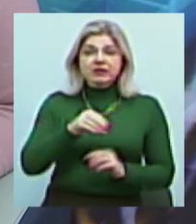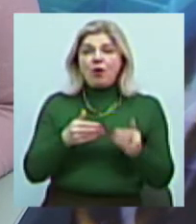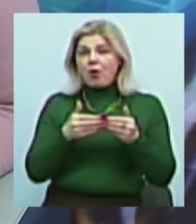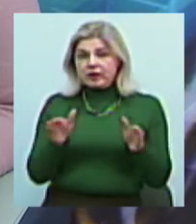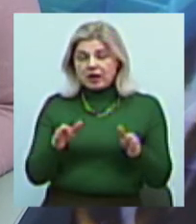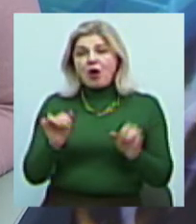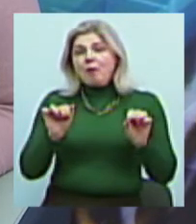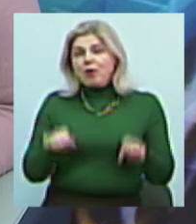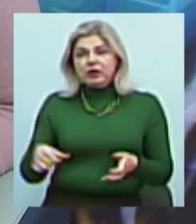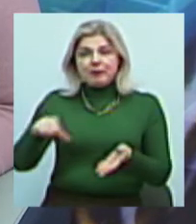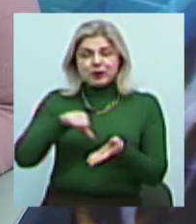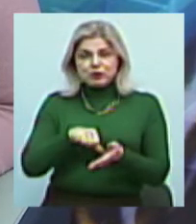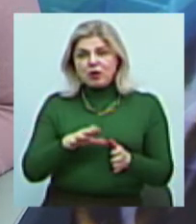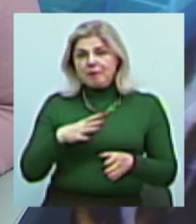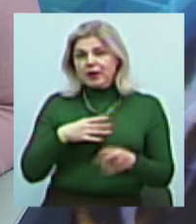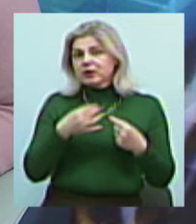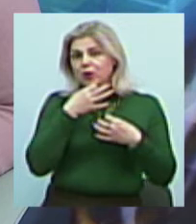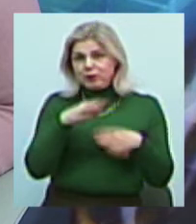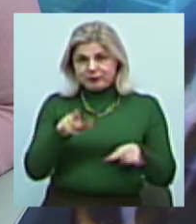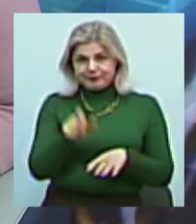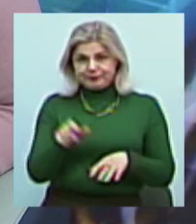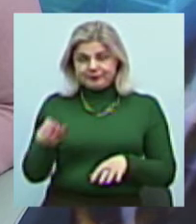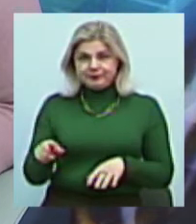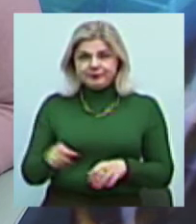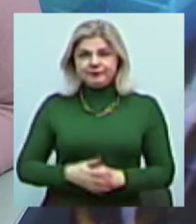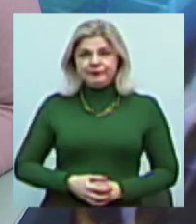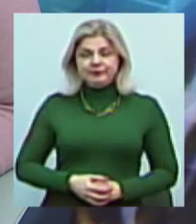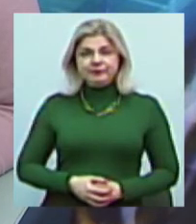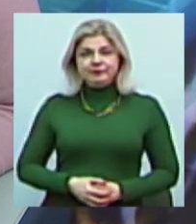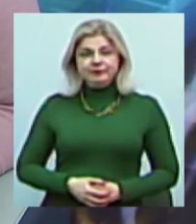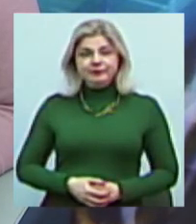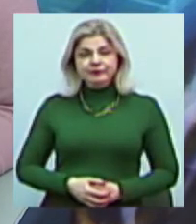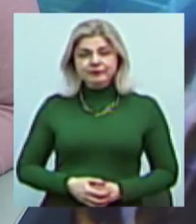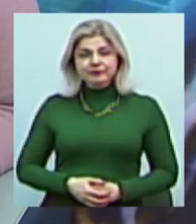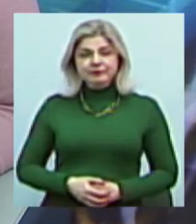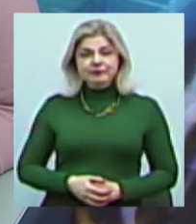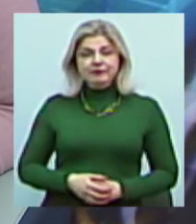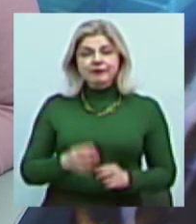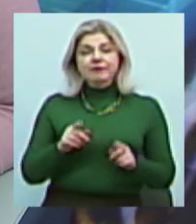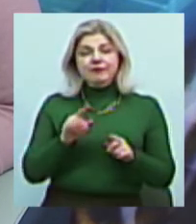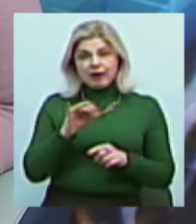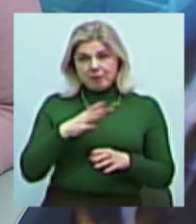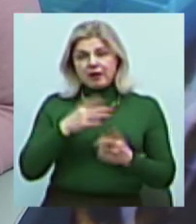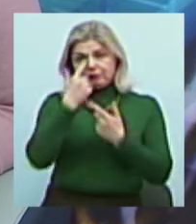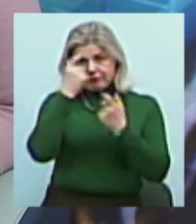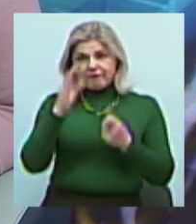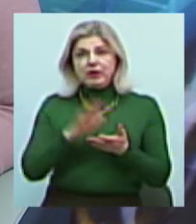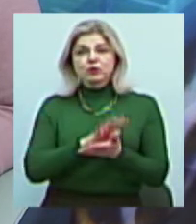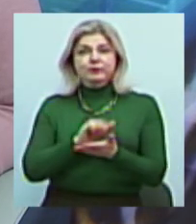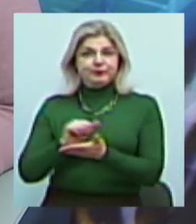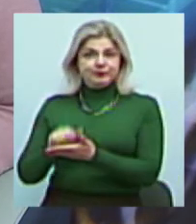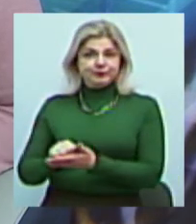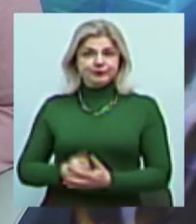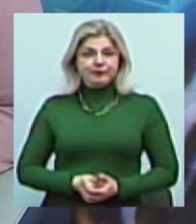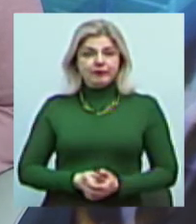присутніми будь-які особи, і про це все відслідувалося також в засобах масової інформації.